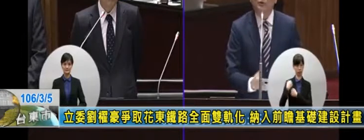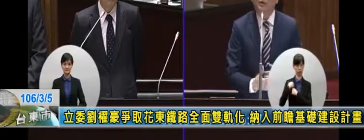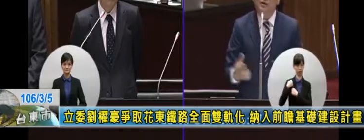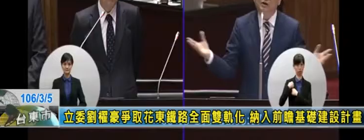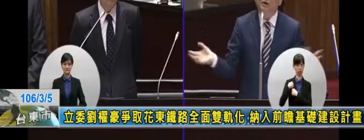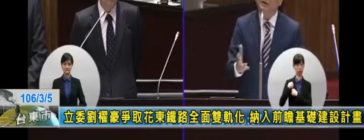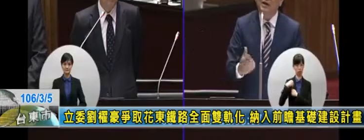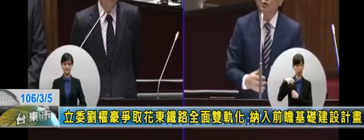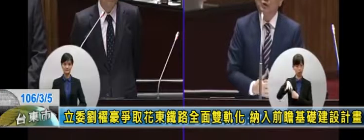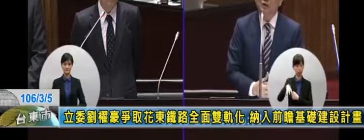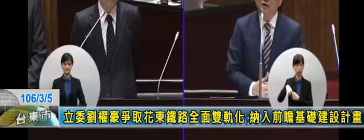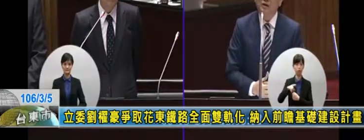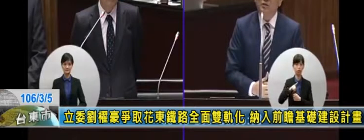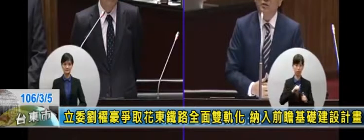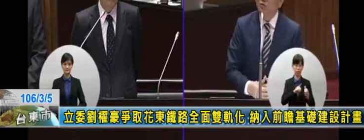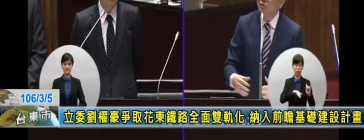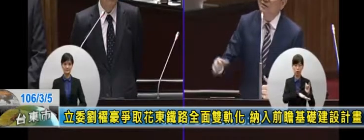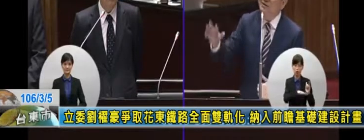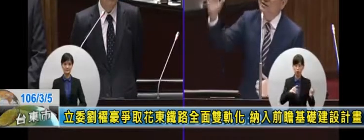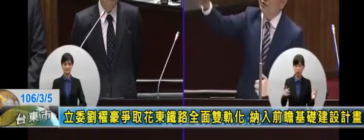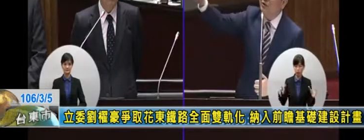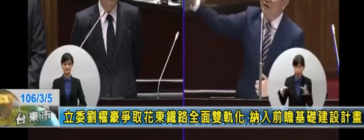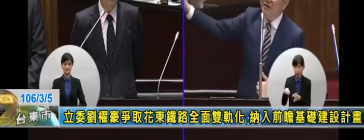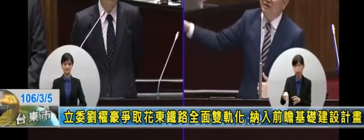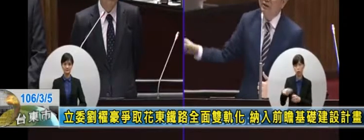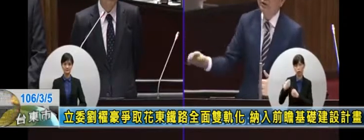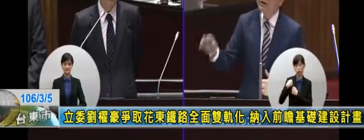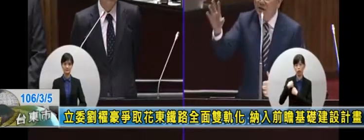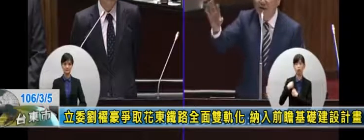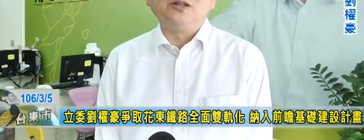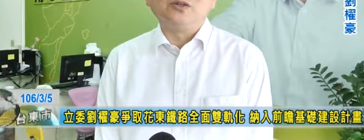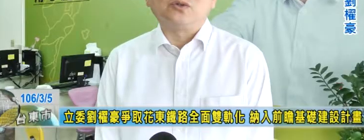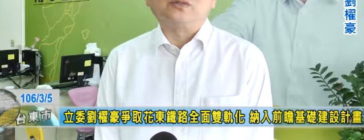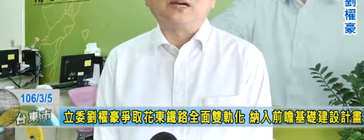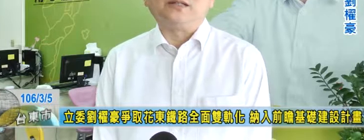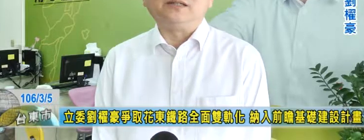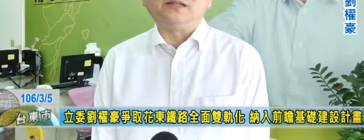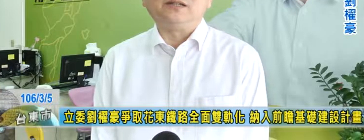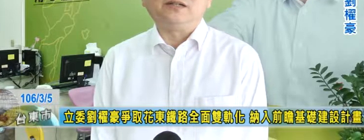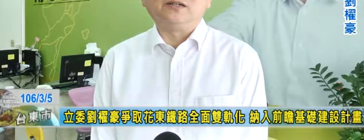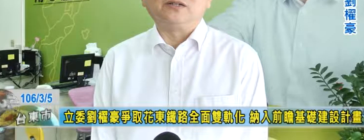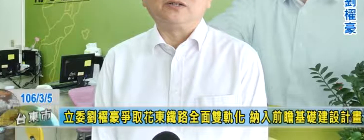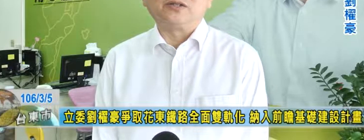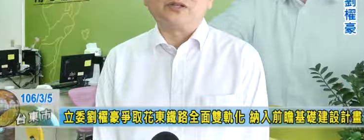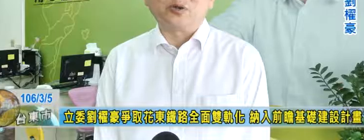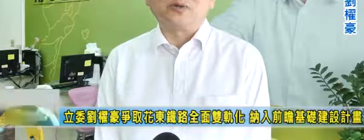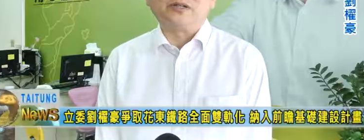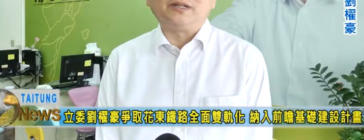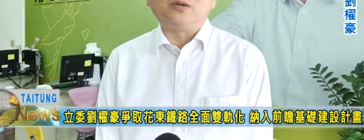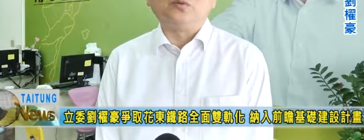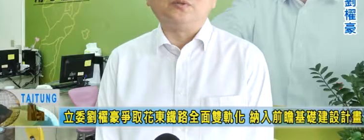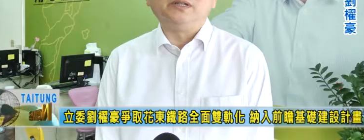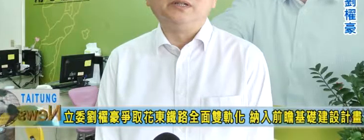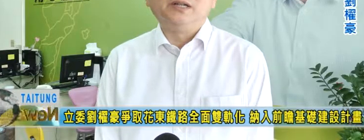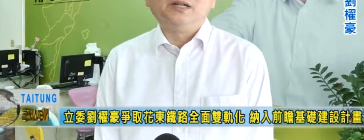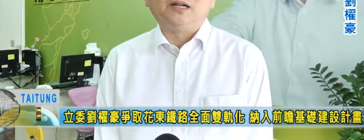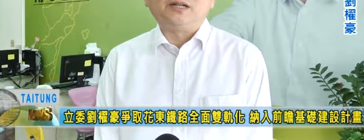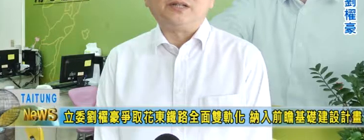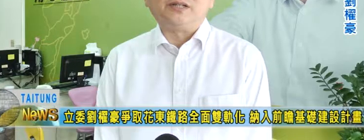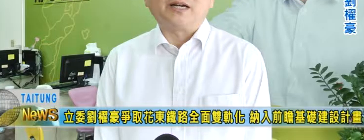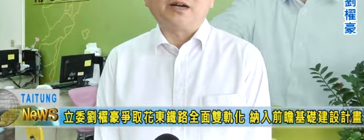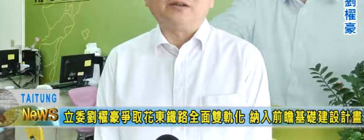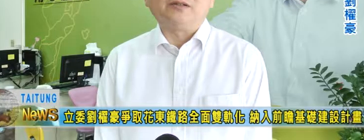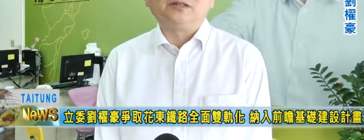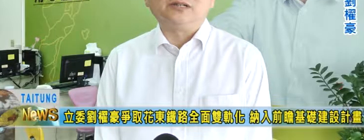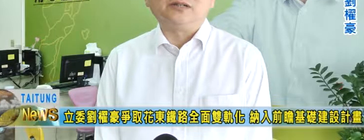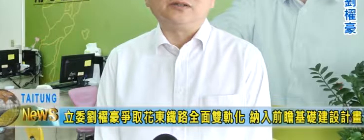长林权也来当面的答应，会把这一项重大的建设工程纳入我们